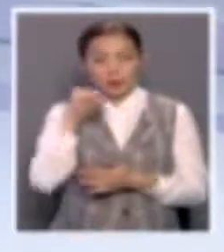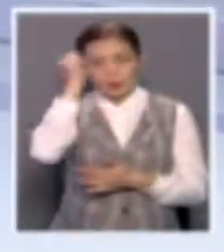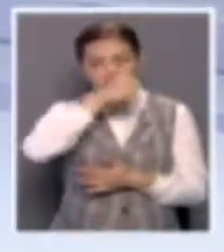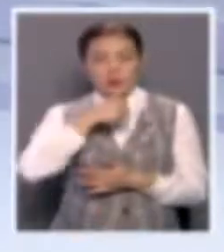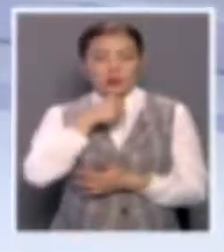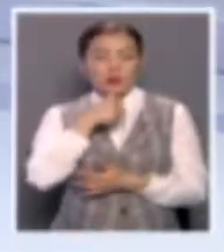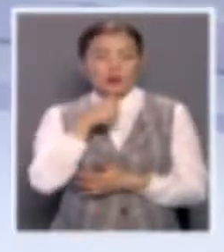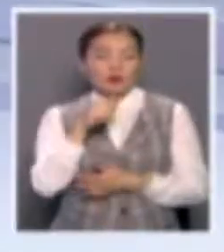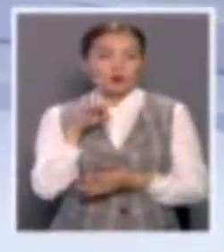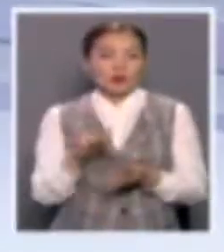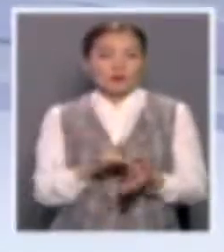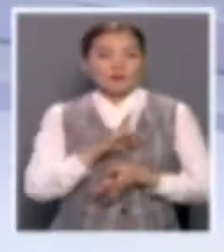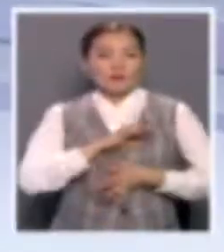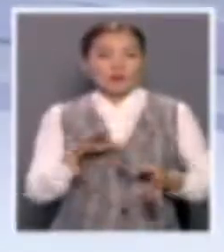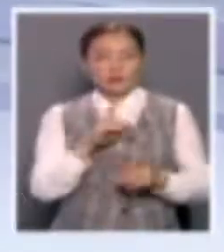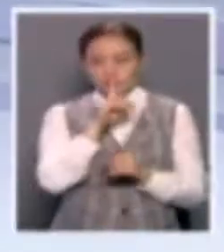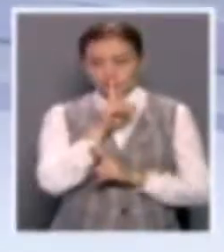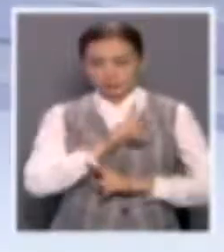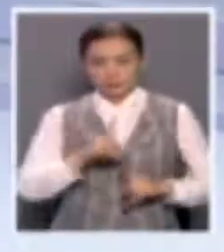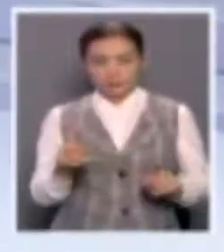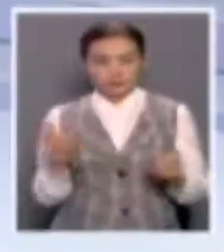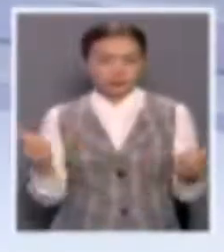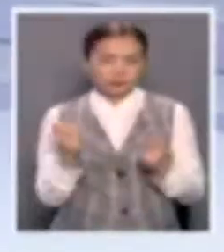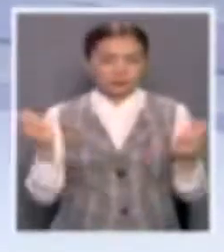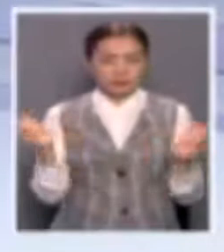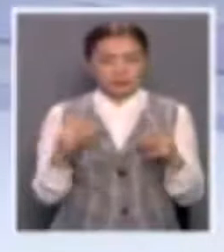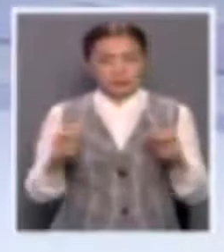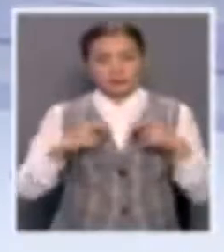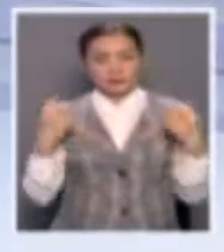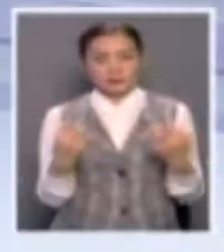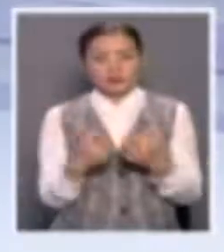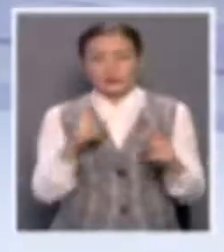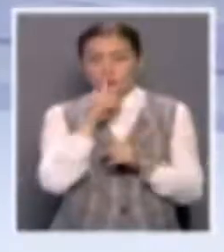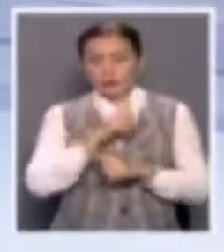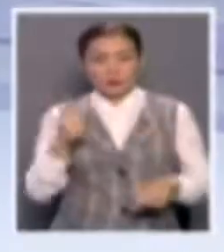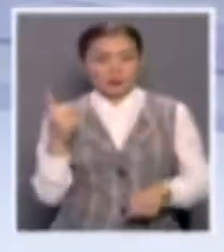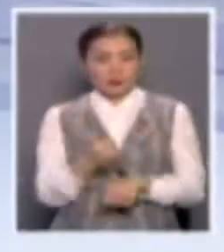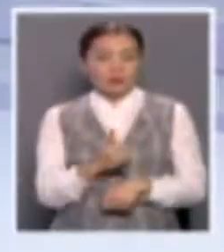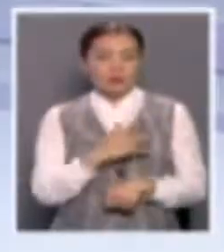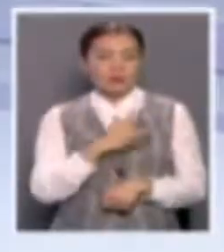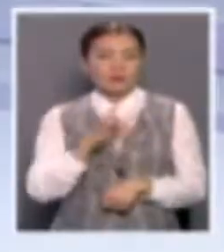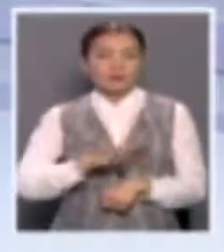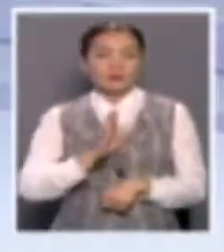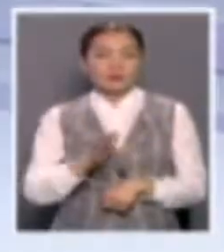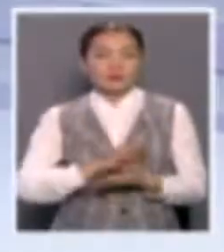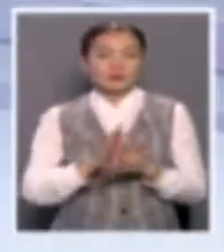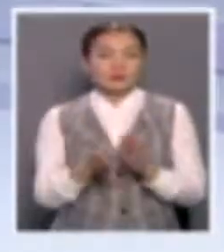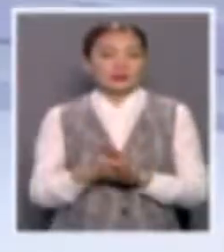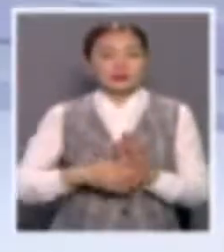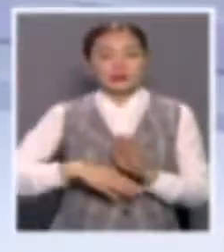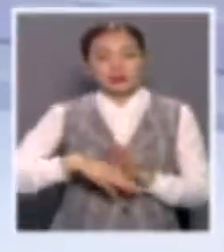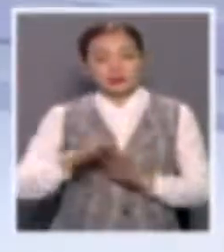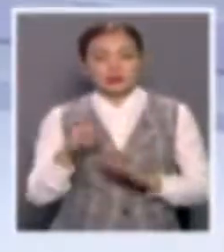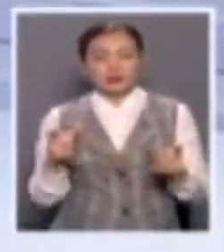қарсаңында да атыраулықтар мерекені тойламайды. Жиын-той корпоративтік отырыстарға қатаң тыйым салынды. Эпидахуал тұрақталмағанша